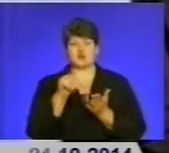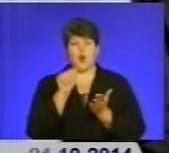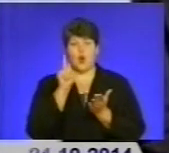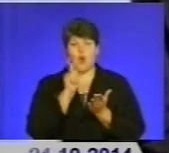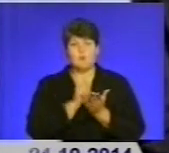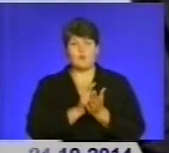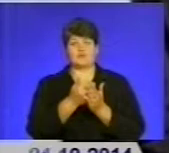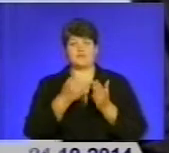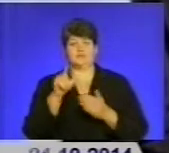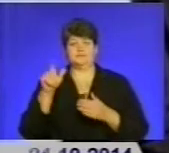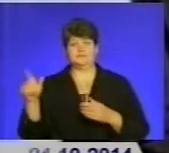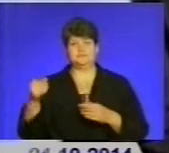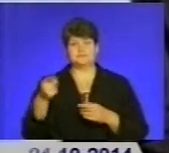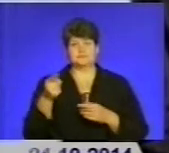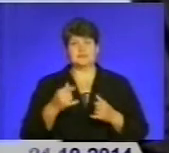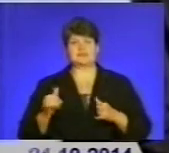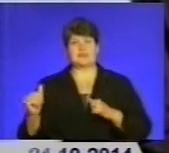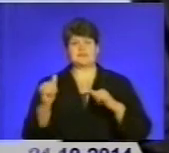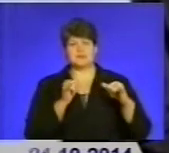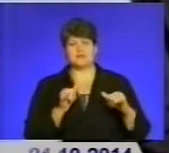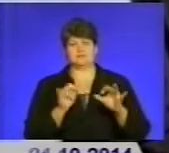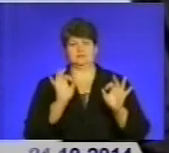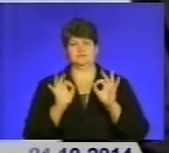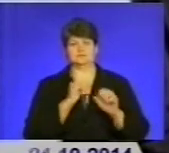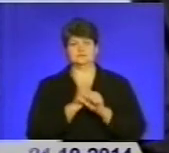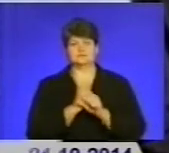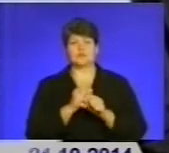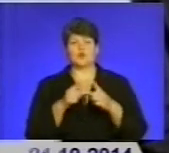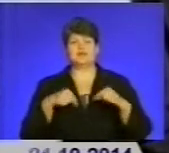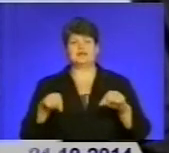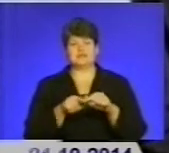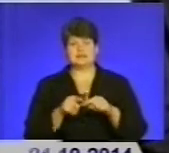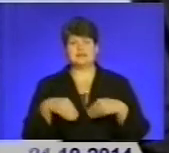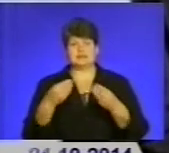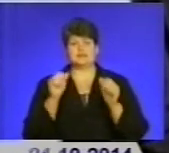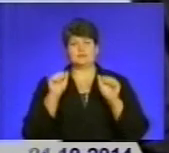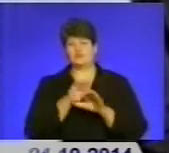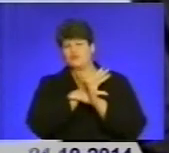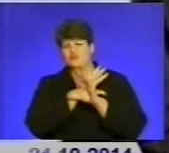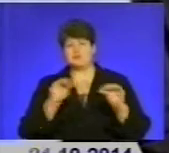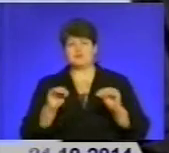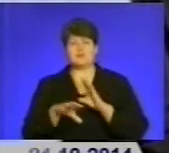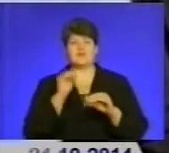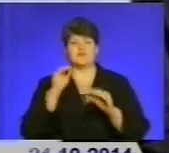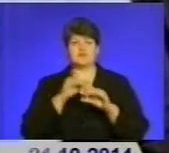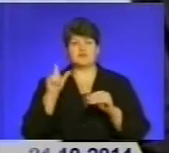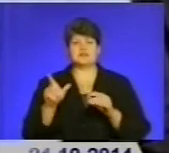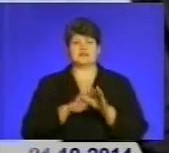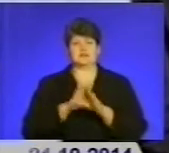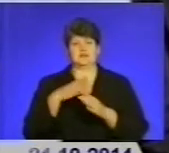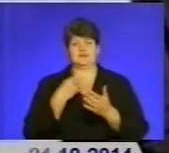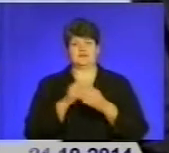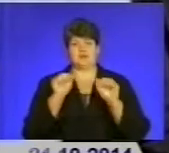громадою Тернопілля – забезпечити повноцінну роботу дільниць та дати можливість усім виборцям здійснити своє громадянське право